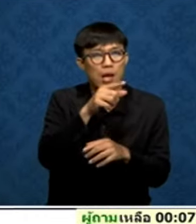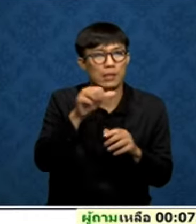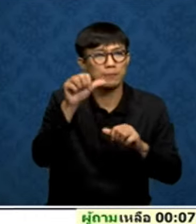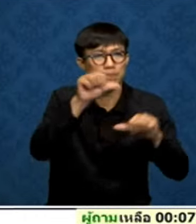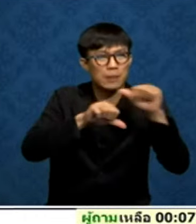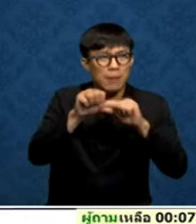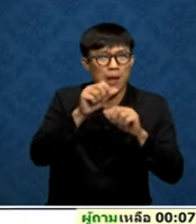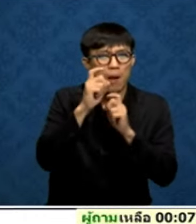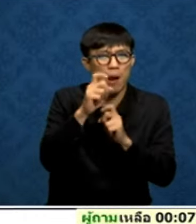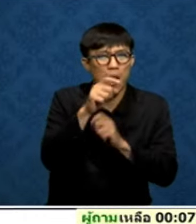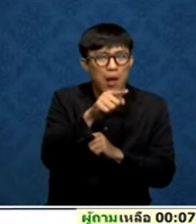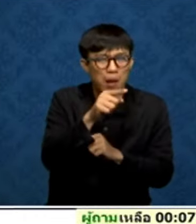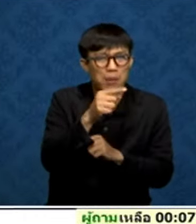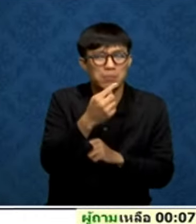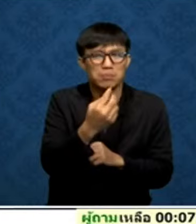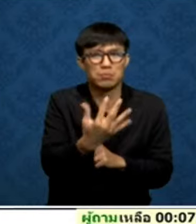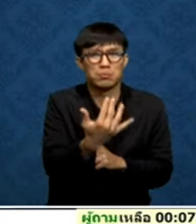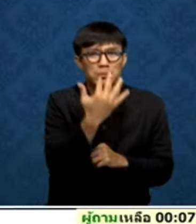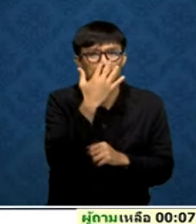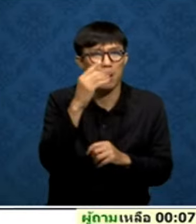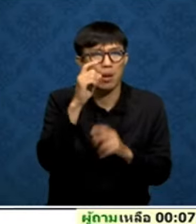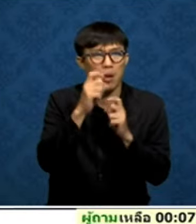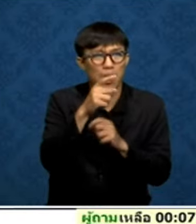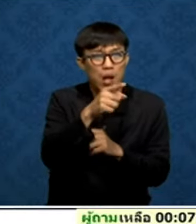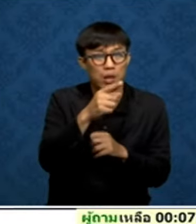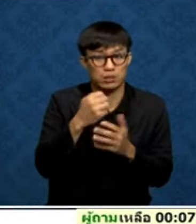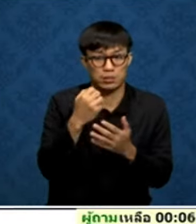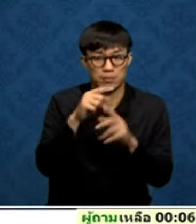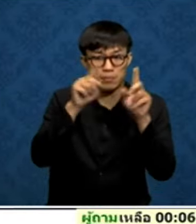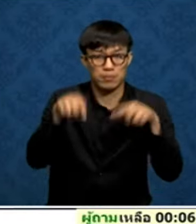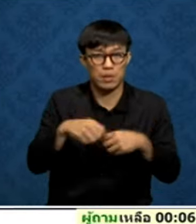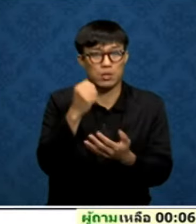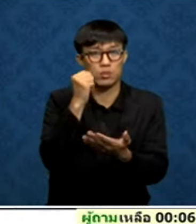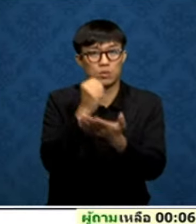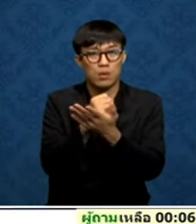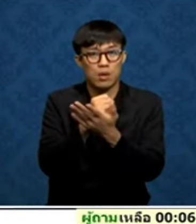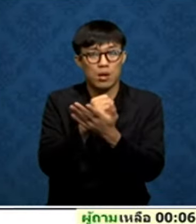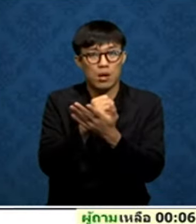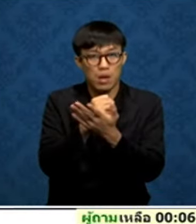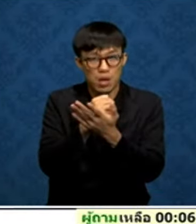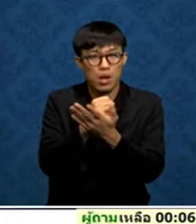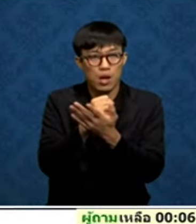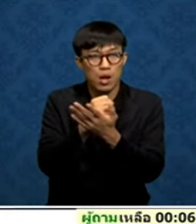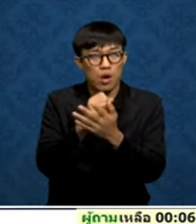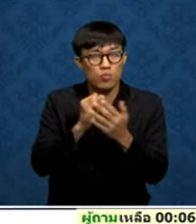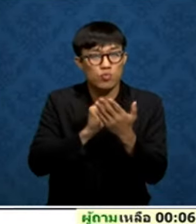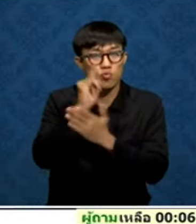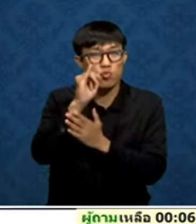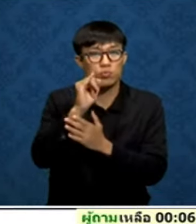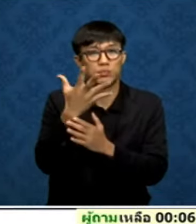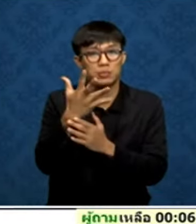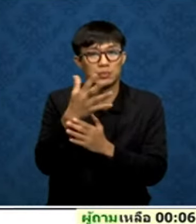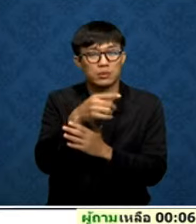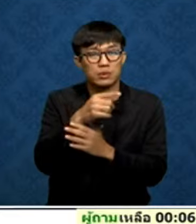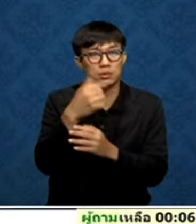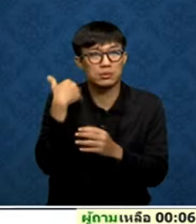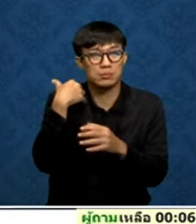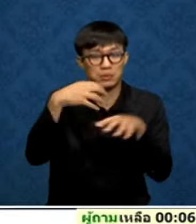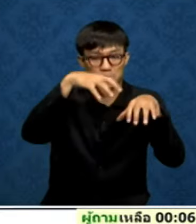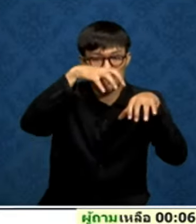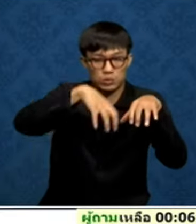ครับเป็นโรงงานจีนที่ไม่มีใบอนุญาตประกอบการกิจการโดยมีแค่รง.4ครับซึ่งก็แค่12โกดังจาก30โ